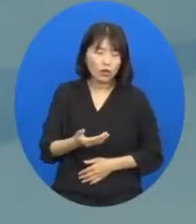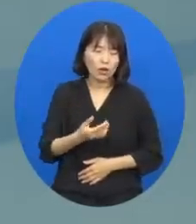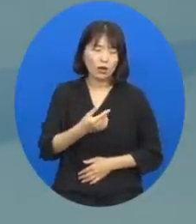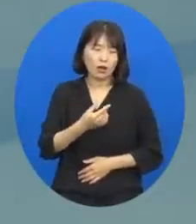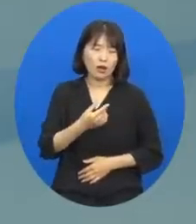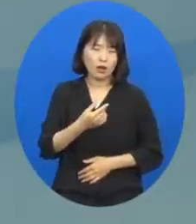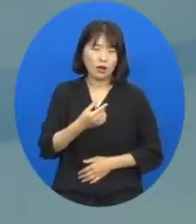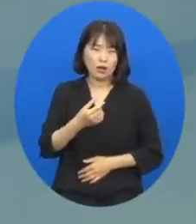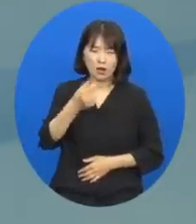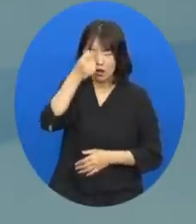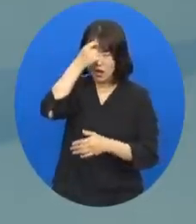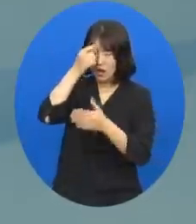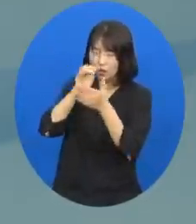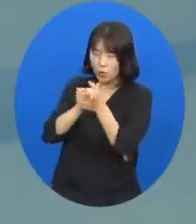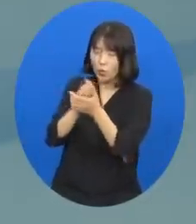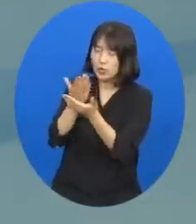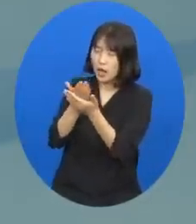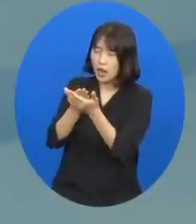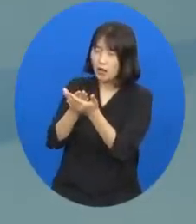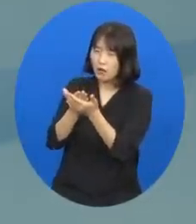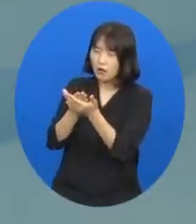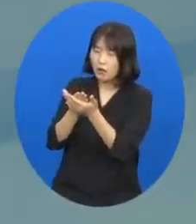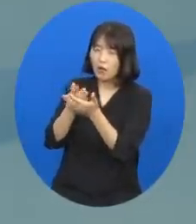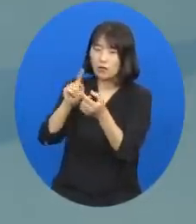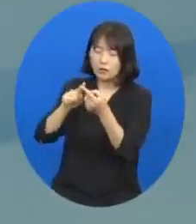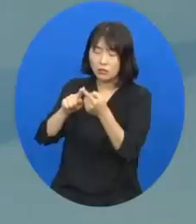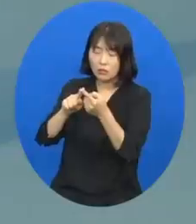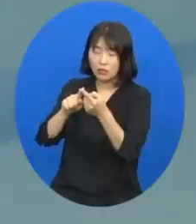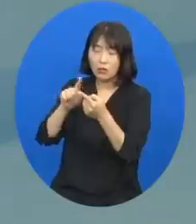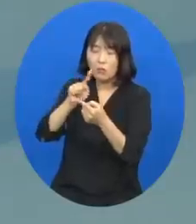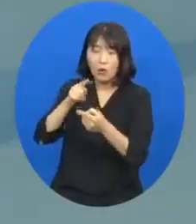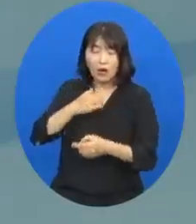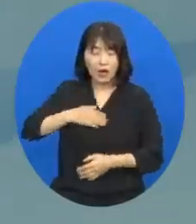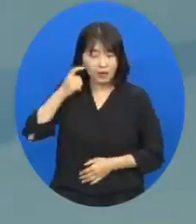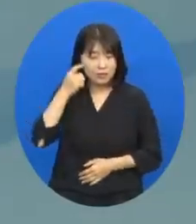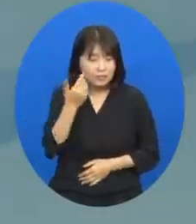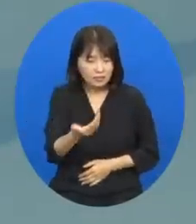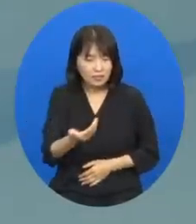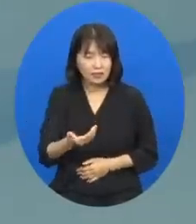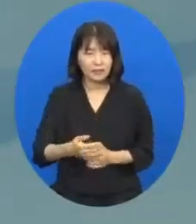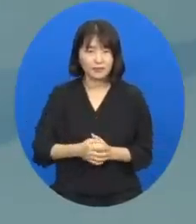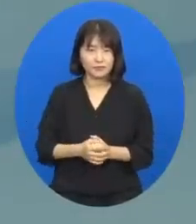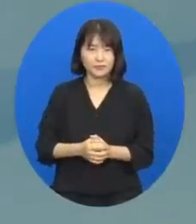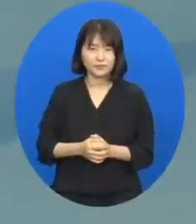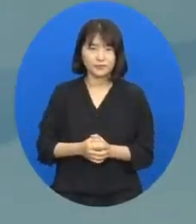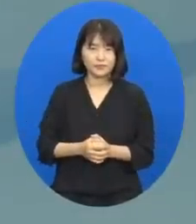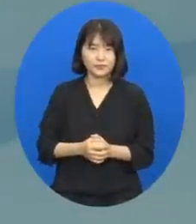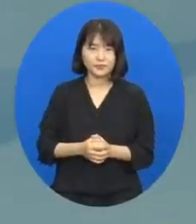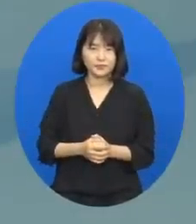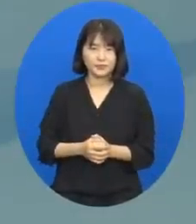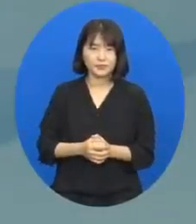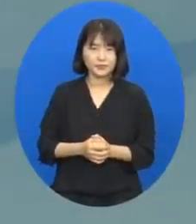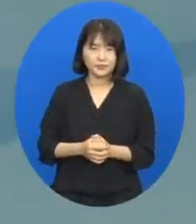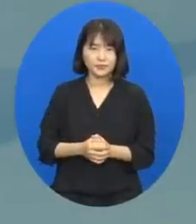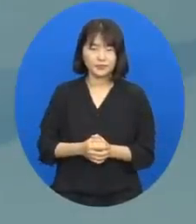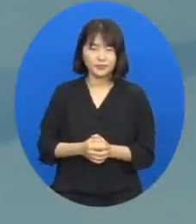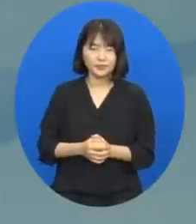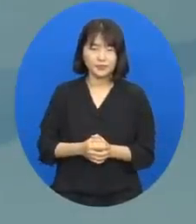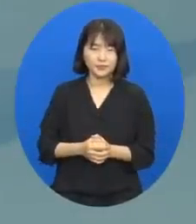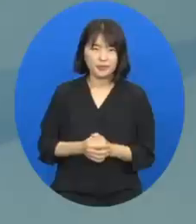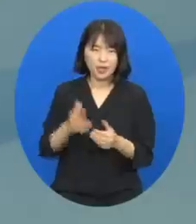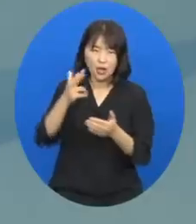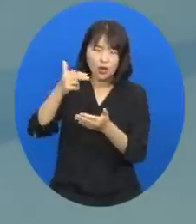말씀 하신 적이 있어요 주님 주님의 우편의 자 편에 앉고 싶습니다 너희는 지금 내가 마실 잔을